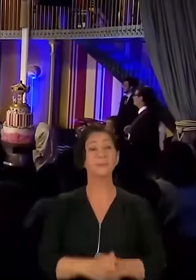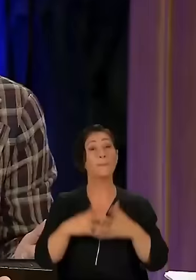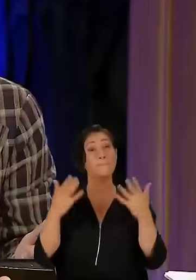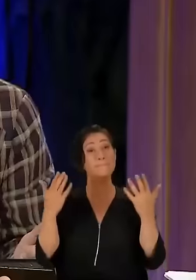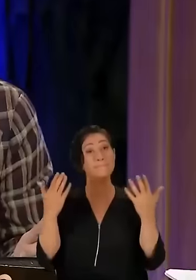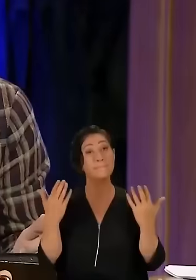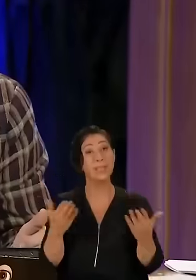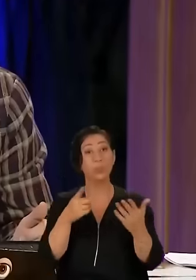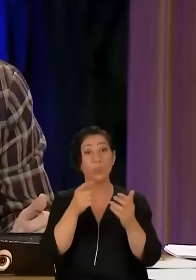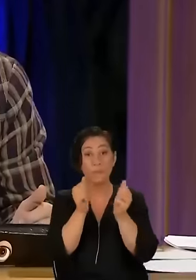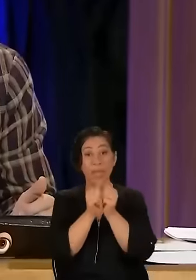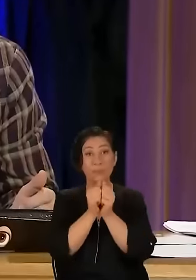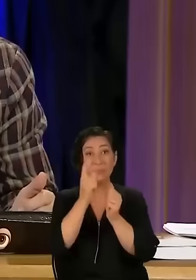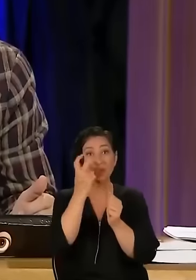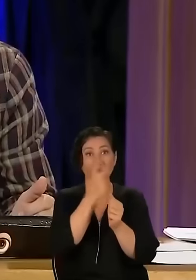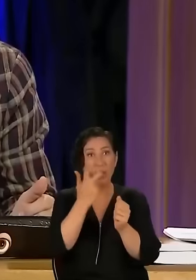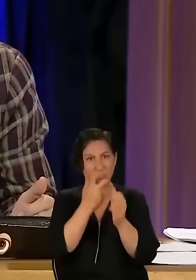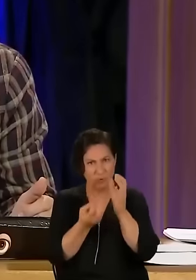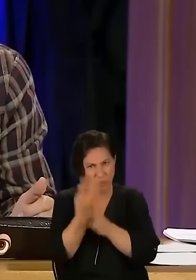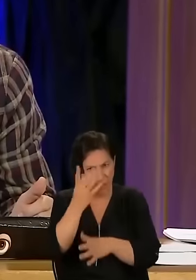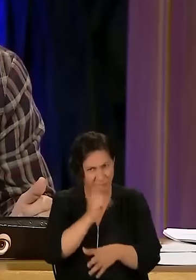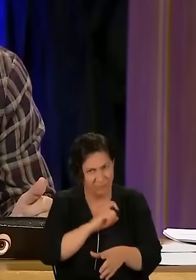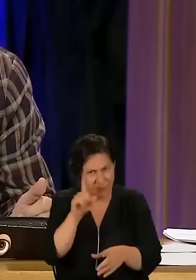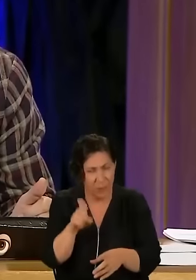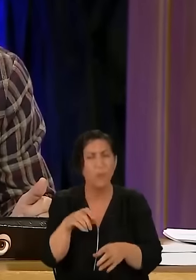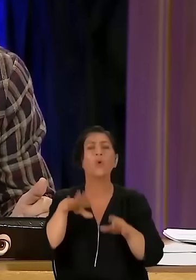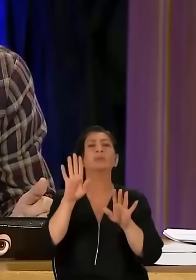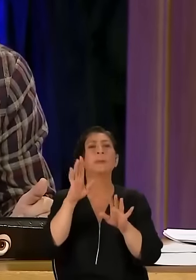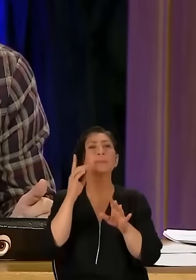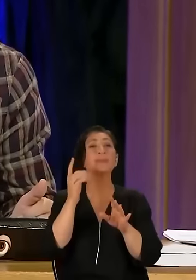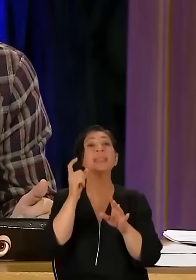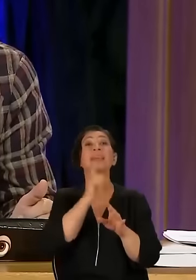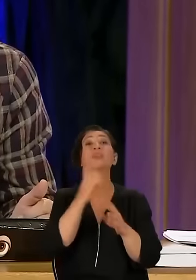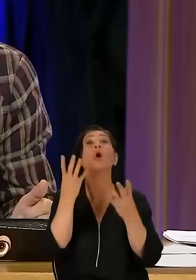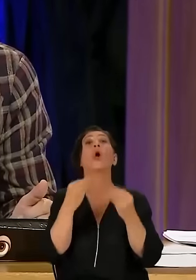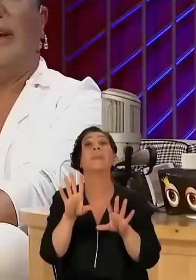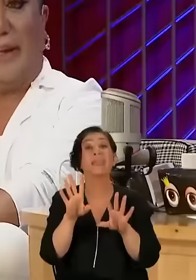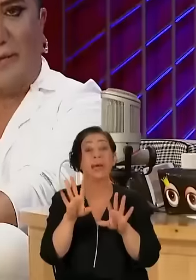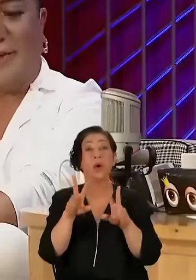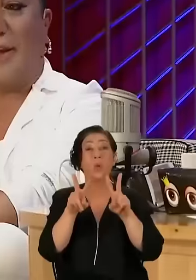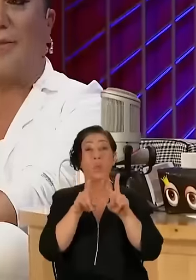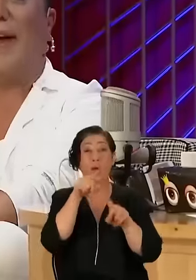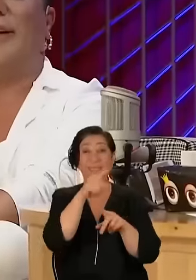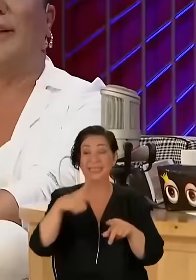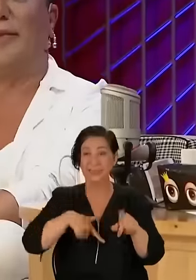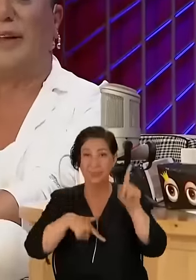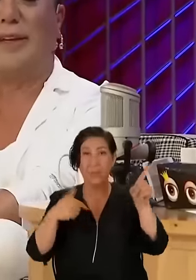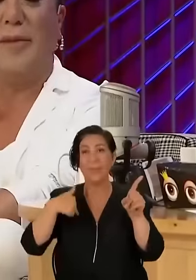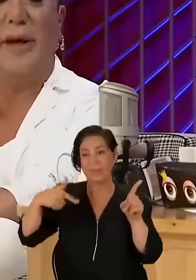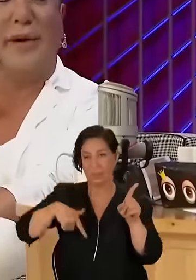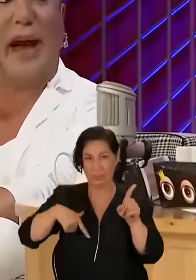Peki bu birlikte bir düet mi ortaya çıktı yanlışlıkla ya da bir kayıtla? Yok, yanlışlıkla olmadı. Murat İzmir'deydi. Ben de